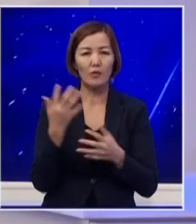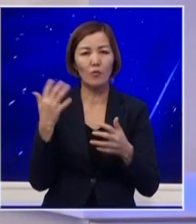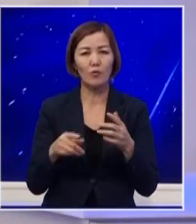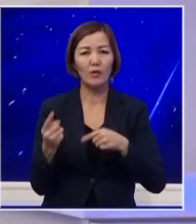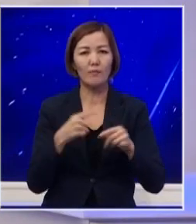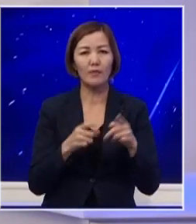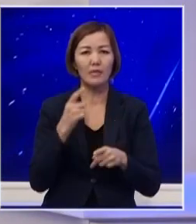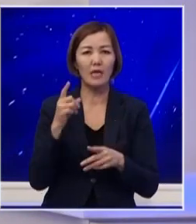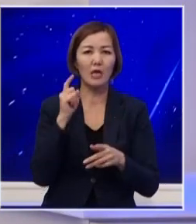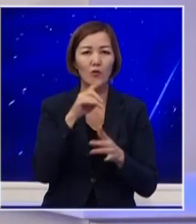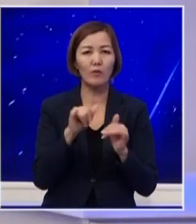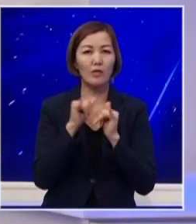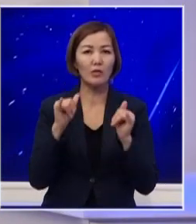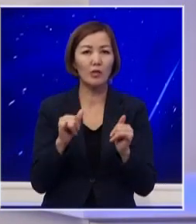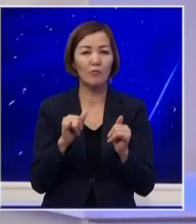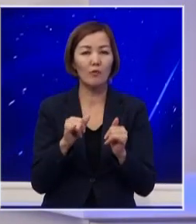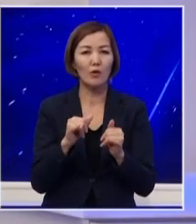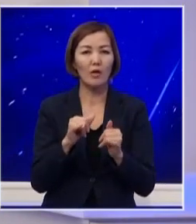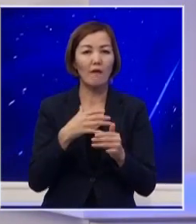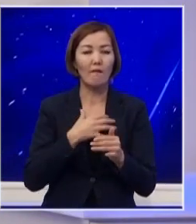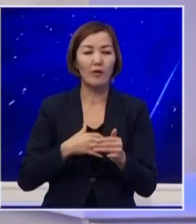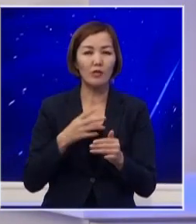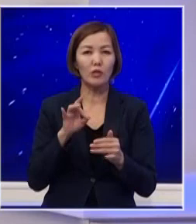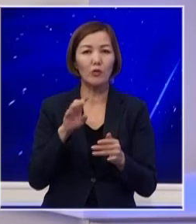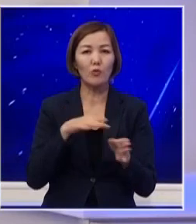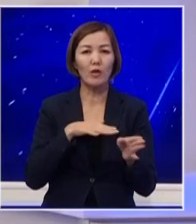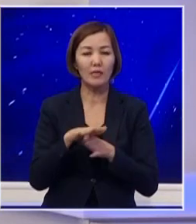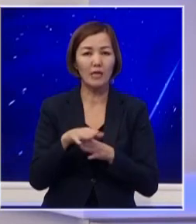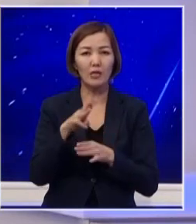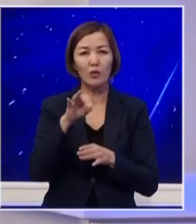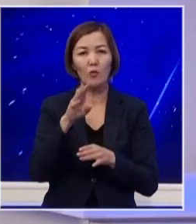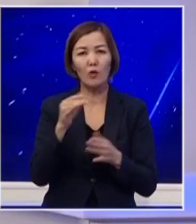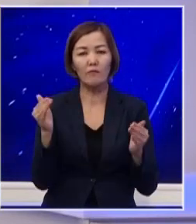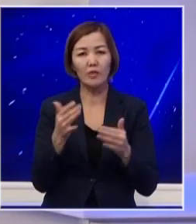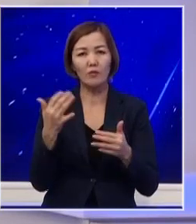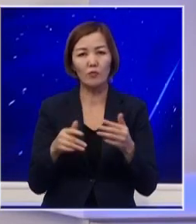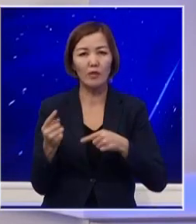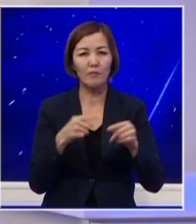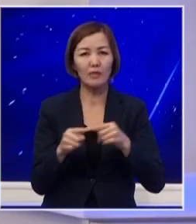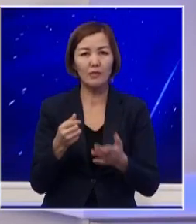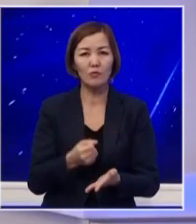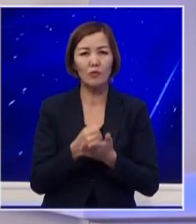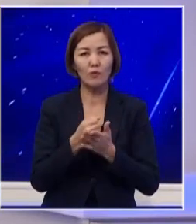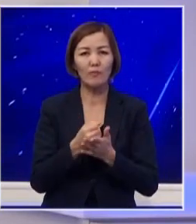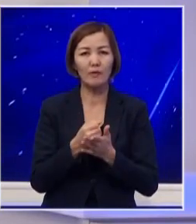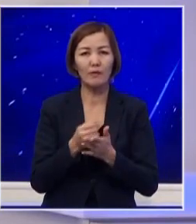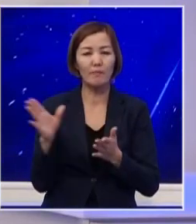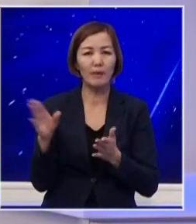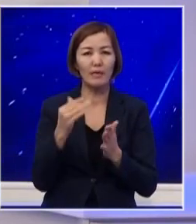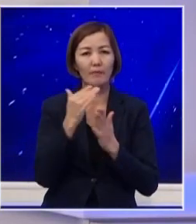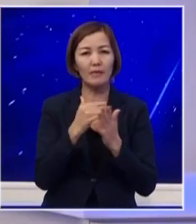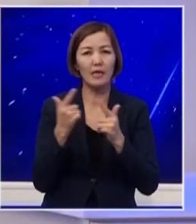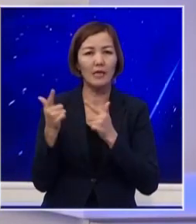бизнес ел экономикасын дамыту үсінде басты рөл атқарады. Қасым Жомарт Тоқаев шағын және орта бизнеске қолдау көрсетудің бірыңғай